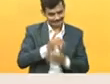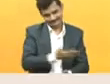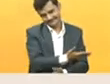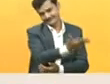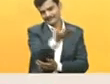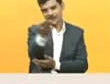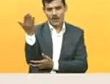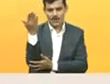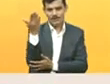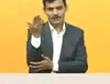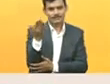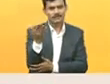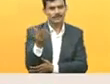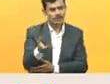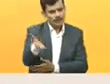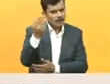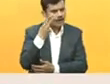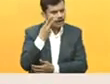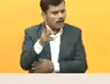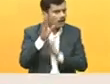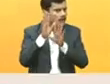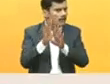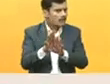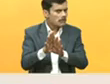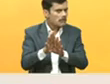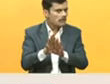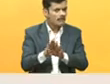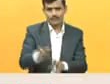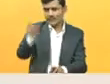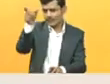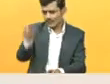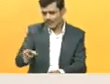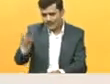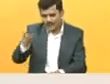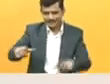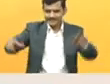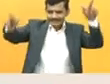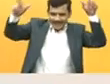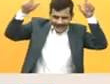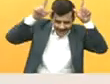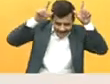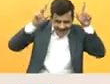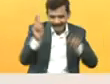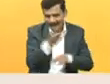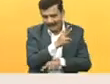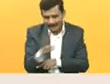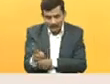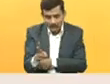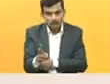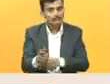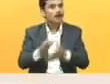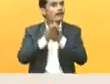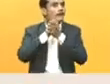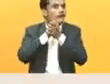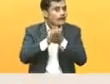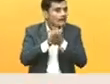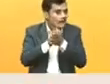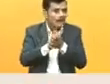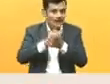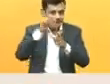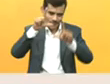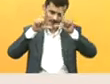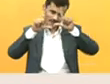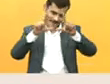देशवासियों, आपने कई बार इंसानों और जानवरों के बीच गजब की दोस्ती की तस्वीरें